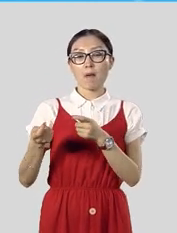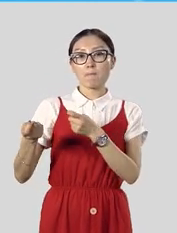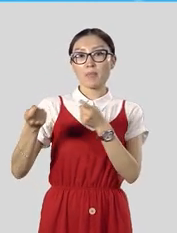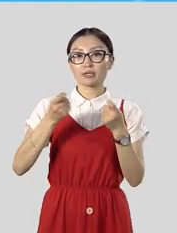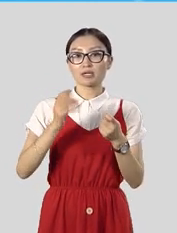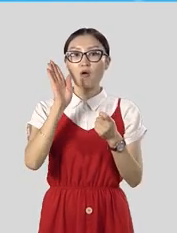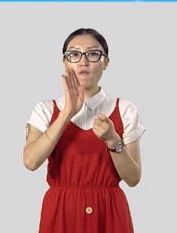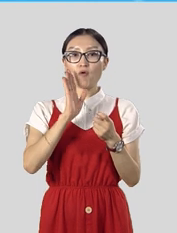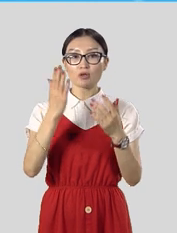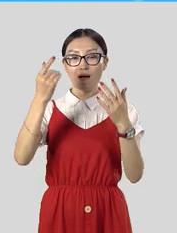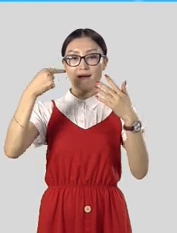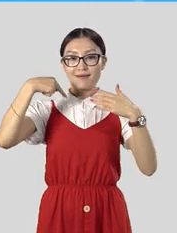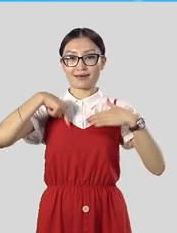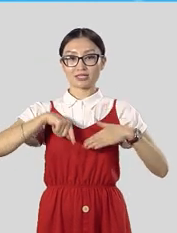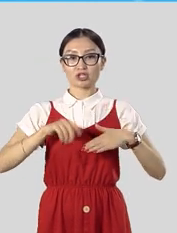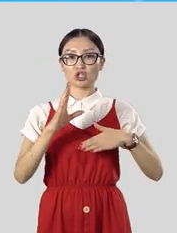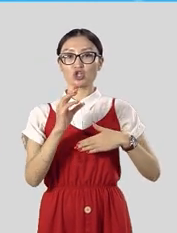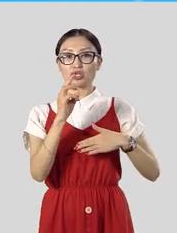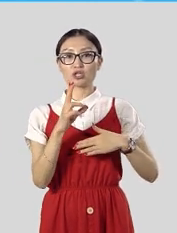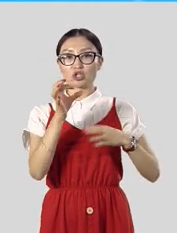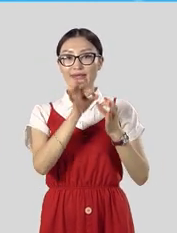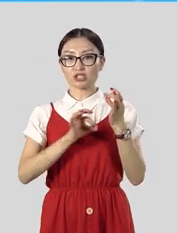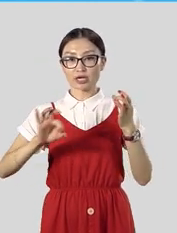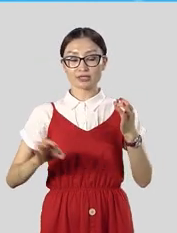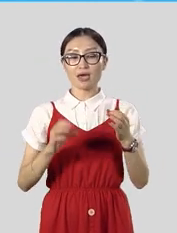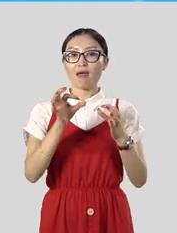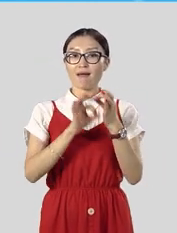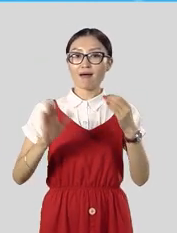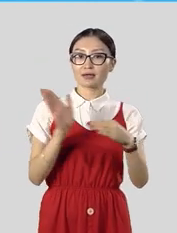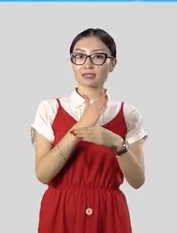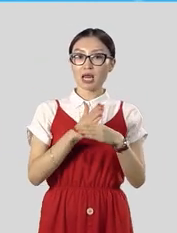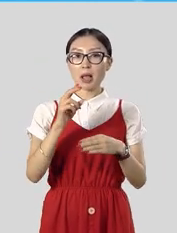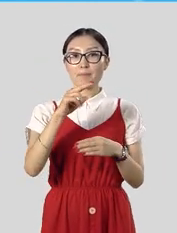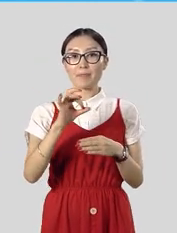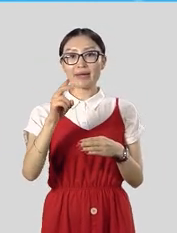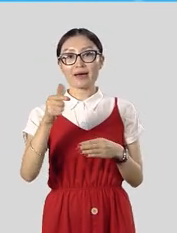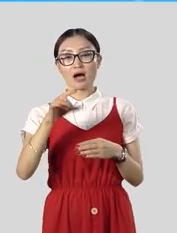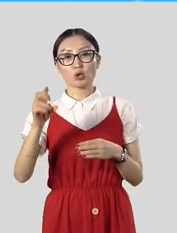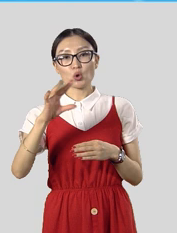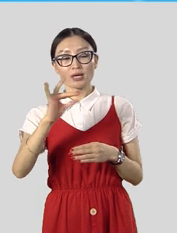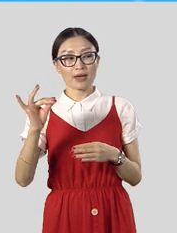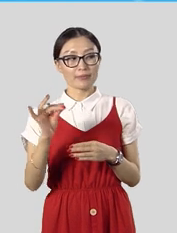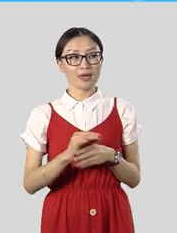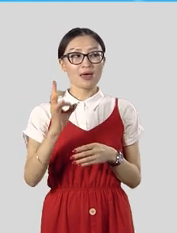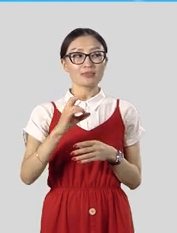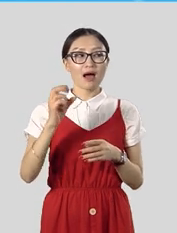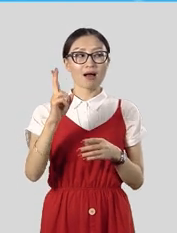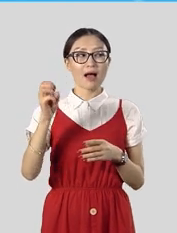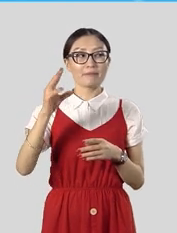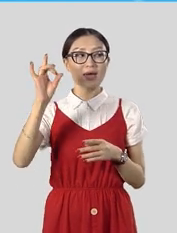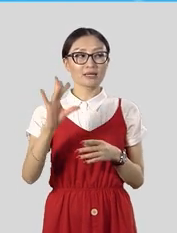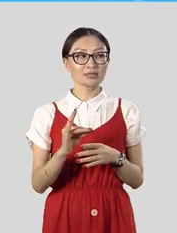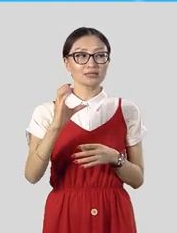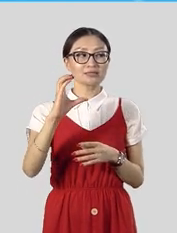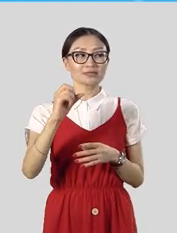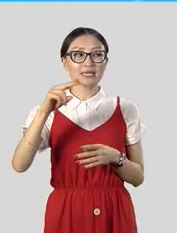воду в кишечную полость. Кишечная полость разделена перегородками-септами на камеры. В